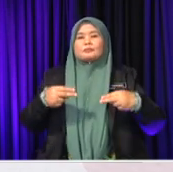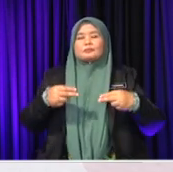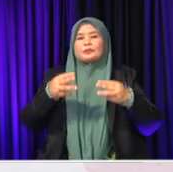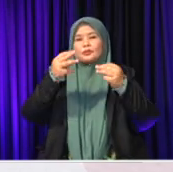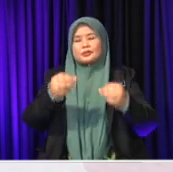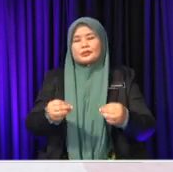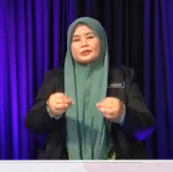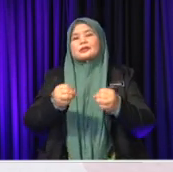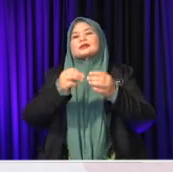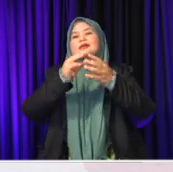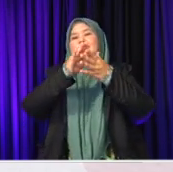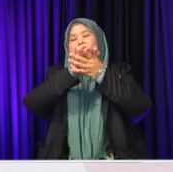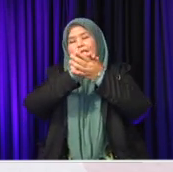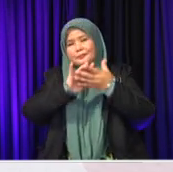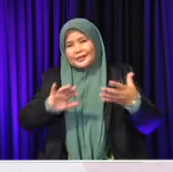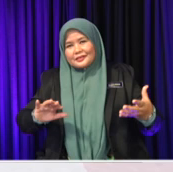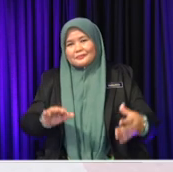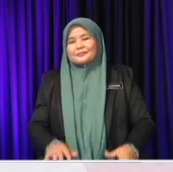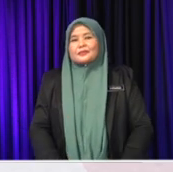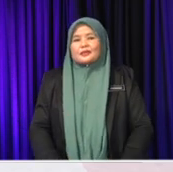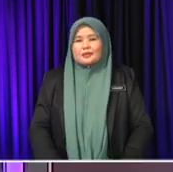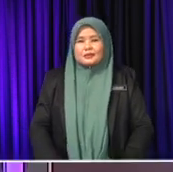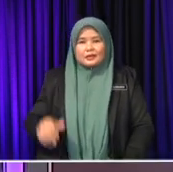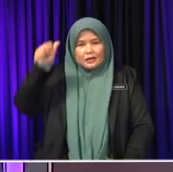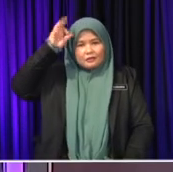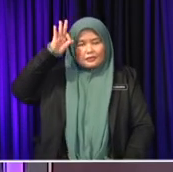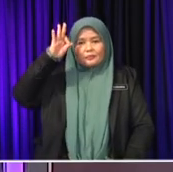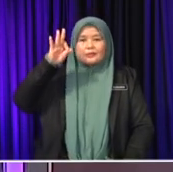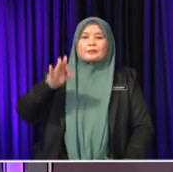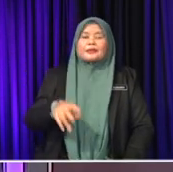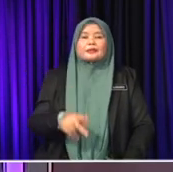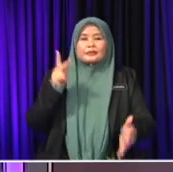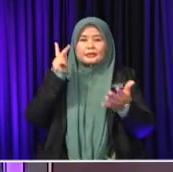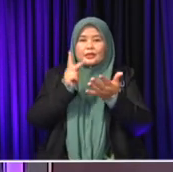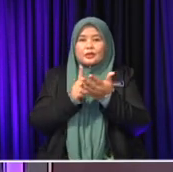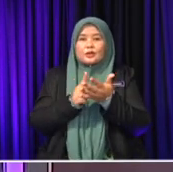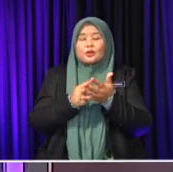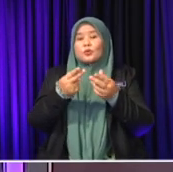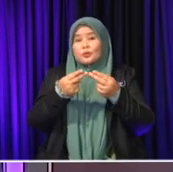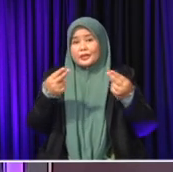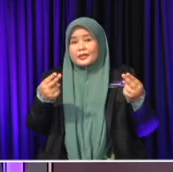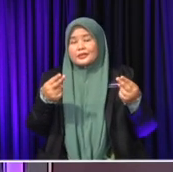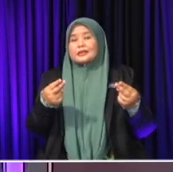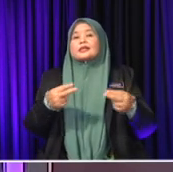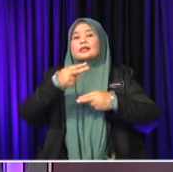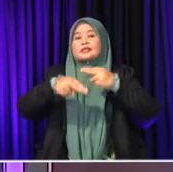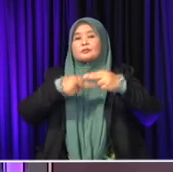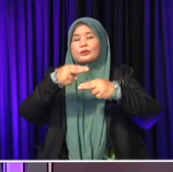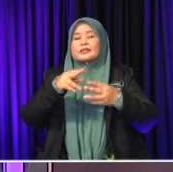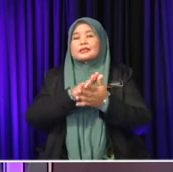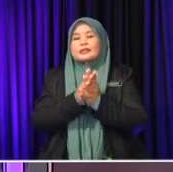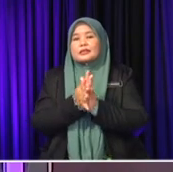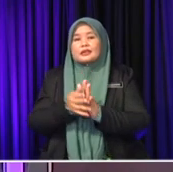Oke dari jawaban Afnan tadi Ustazah dapat mengesan isi dan juga huraian dan ada kesimpulan jadi